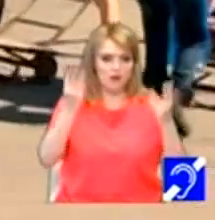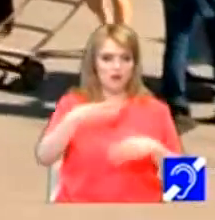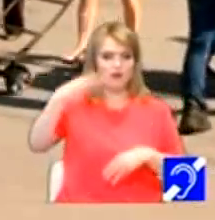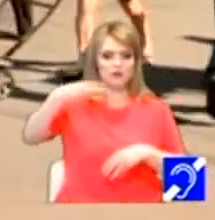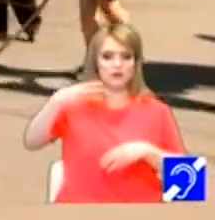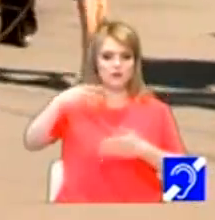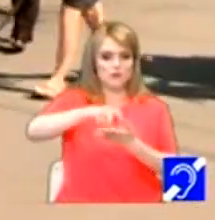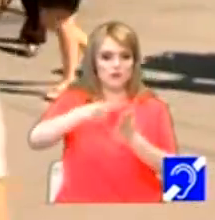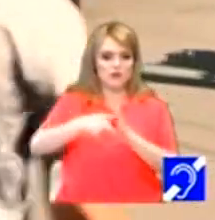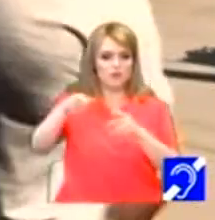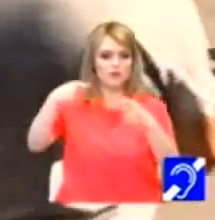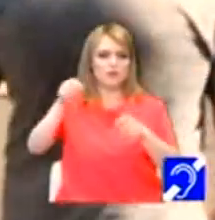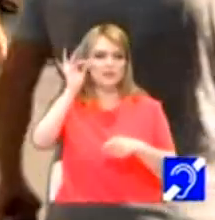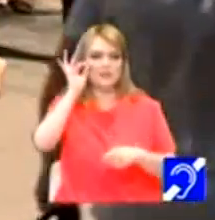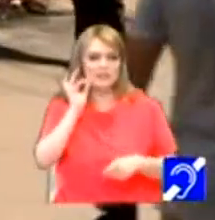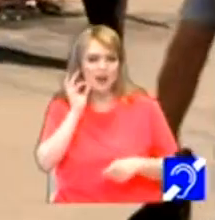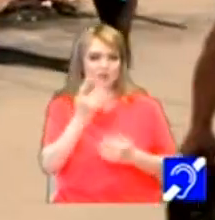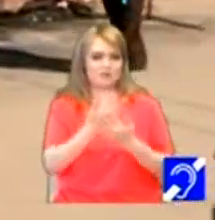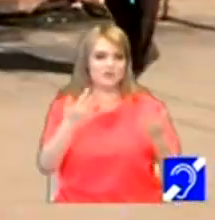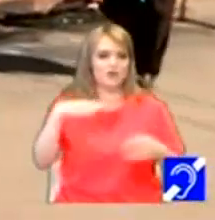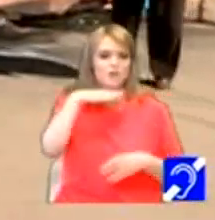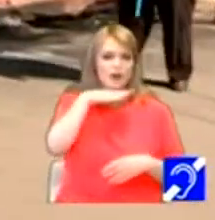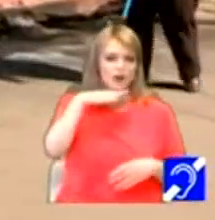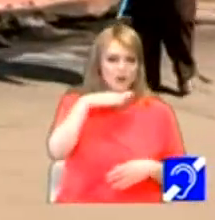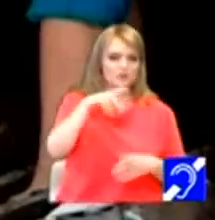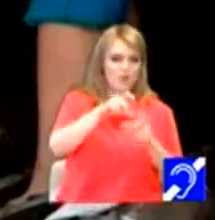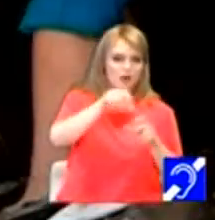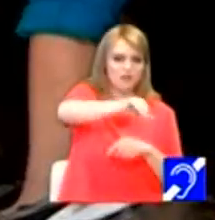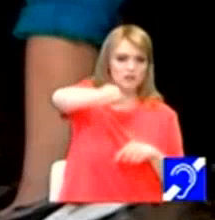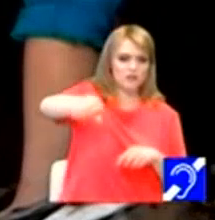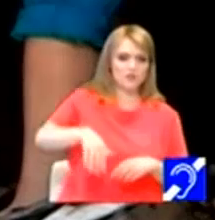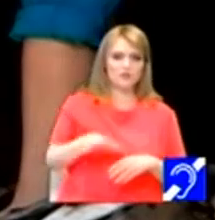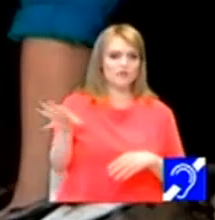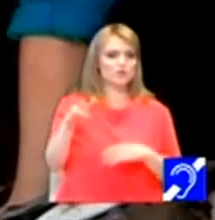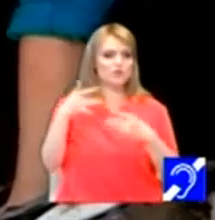în care se vindeau dulciuri și produse din carne au fost distruse.